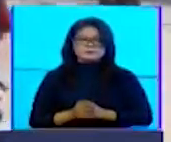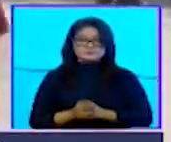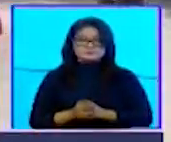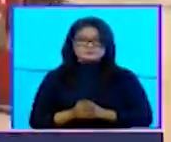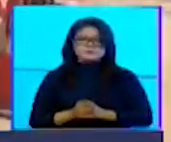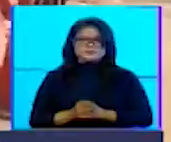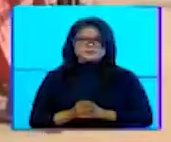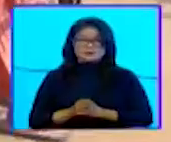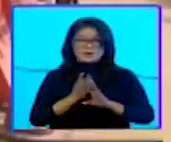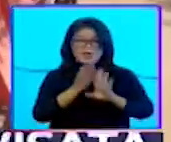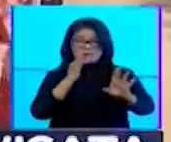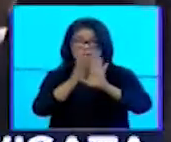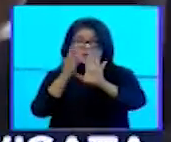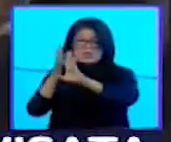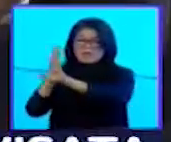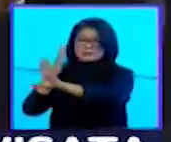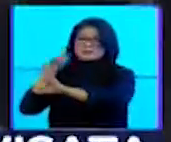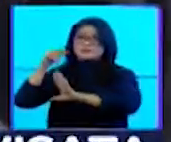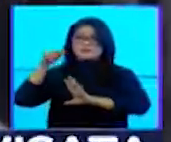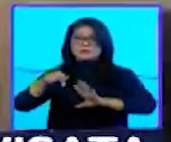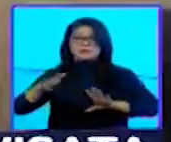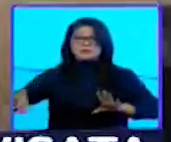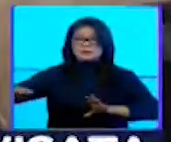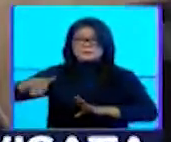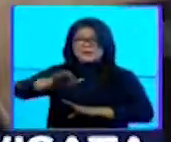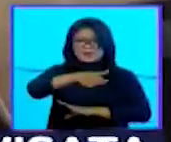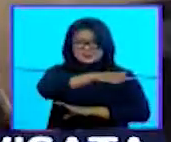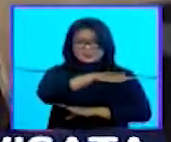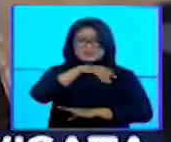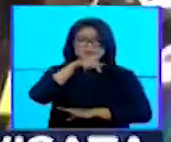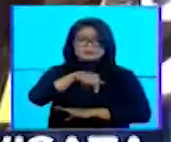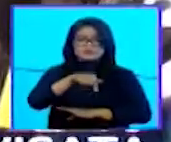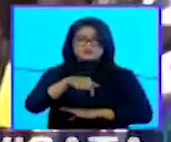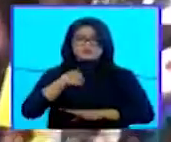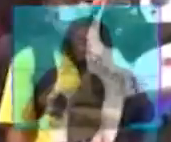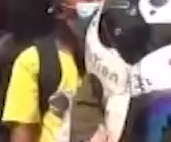Antrean kendaraan roda 2 pengunjung Pantai Alam Indah Tegal mengular di pintu masuk lokasi wisata.